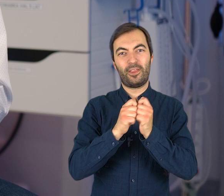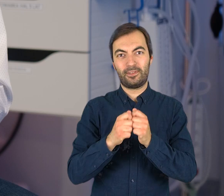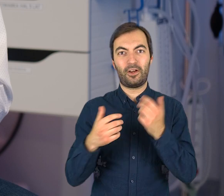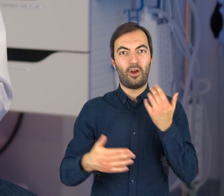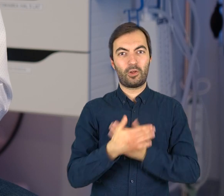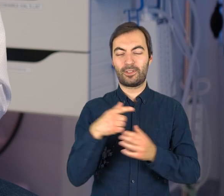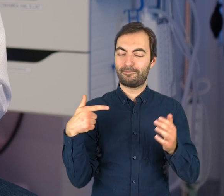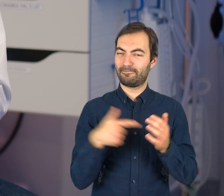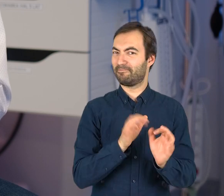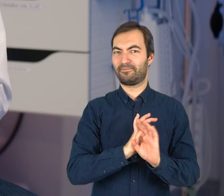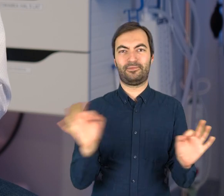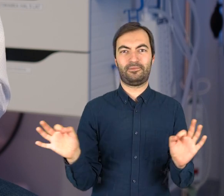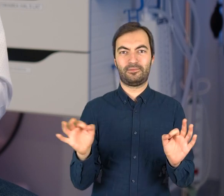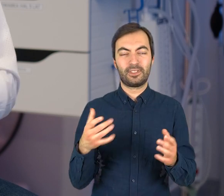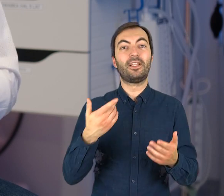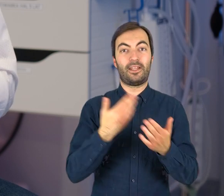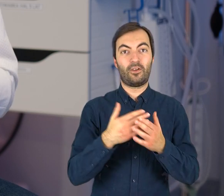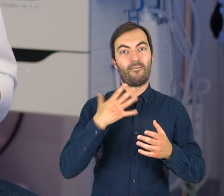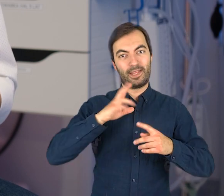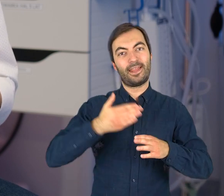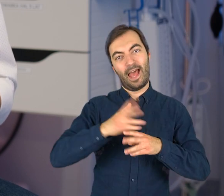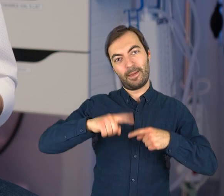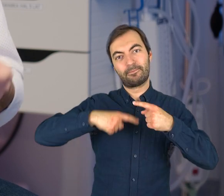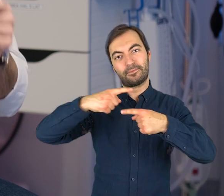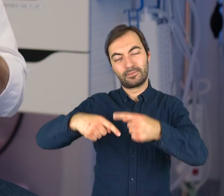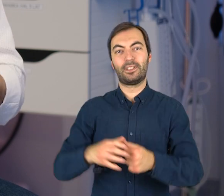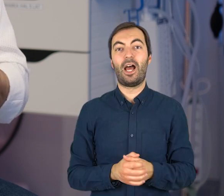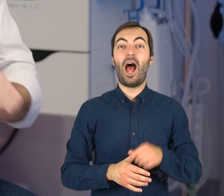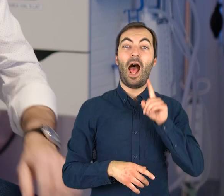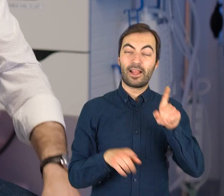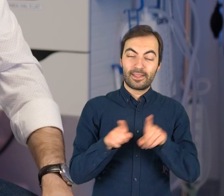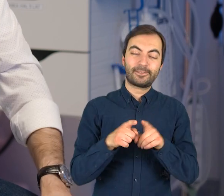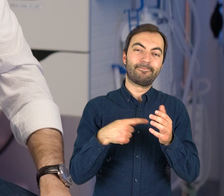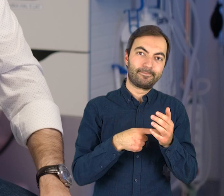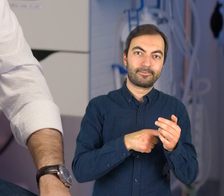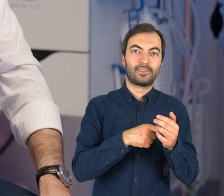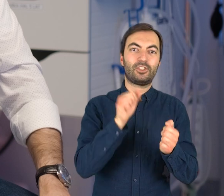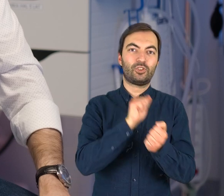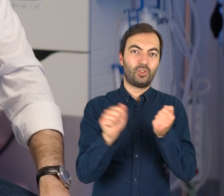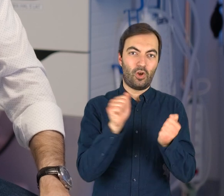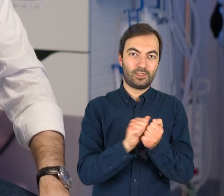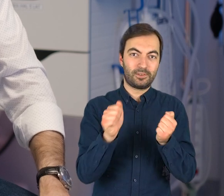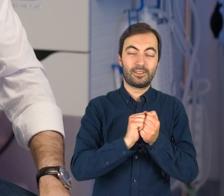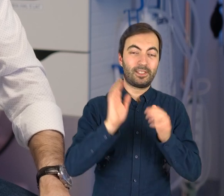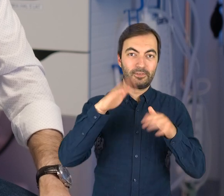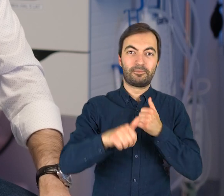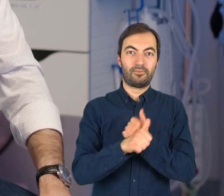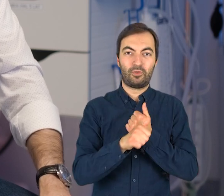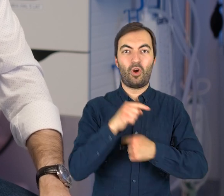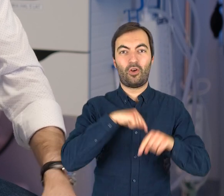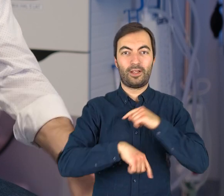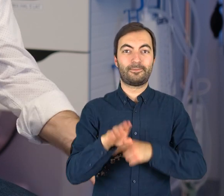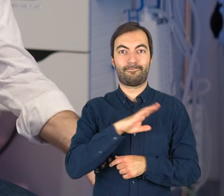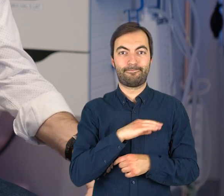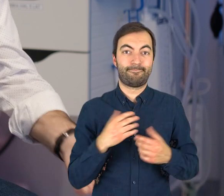modyfikacji okazują się korzystne i są przekazywane dalej, choć są oczywiście i takie, które tak nam szkodzą, że